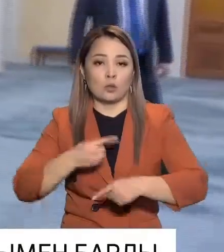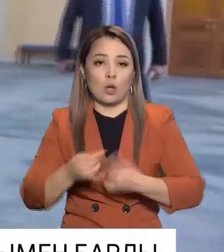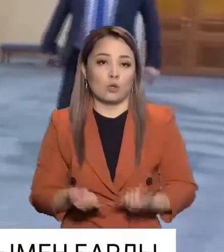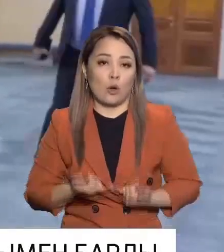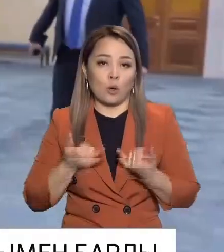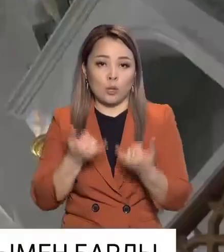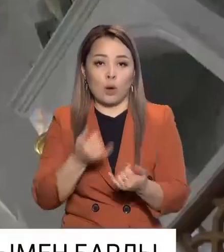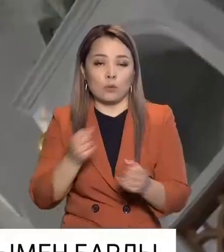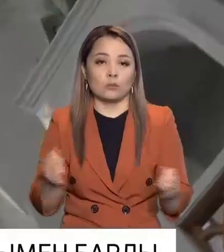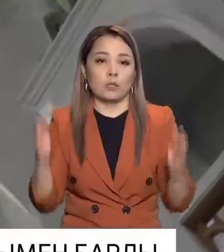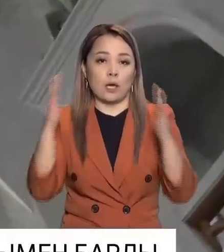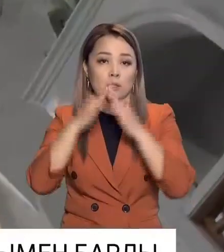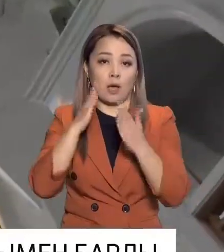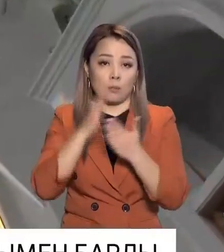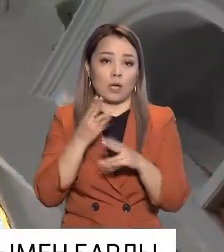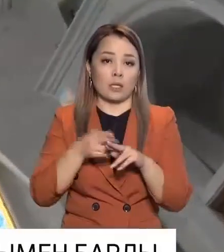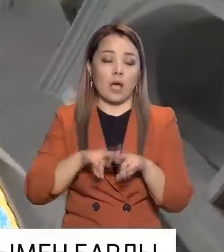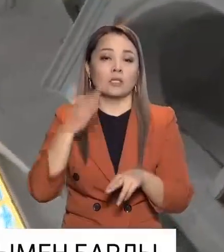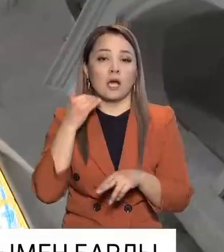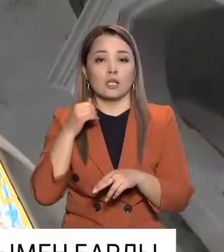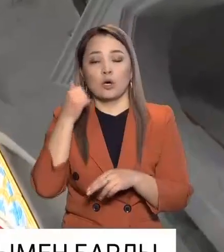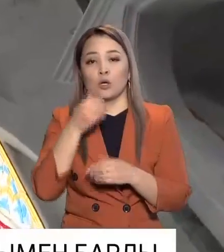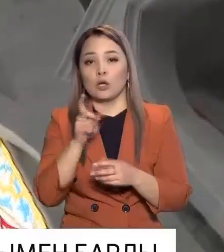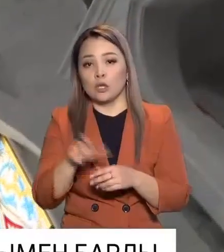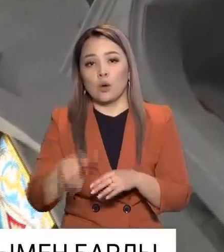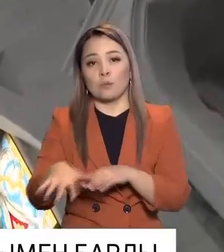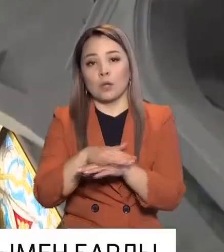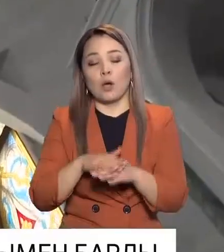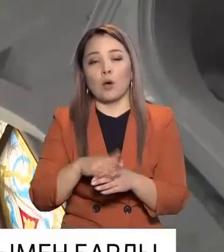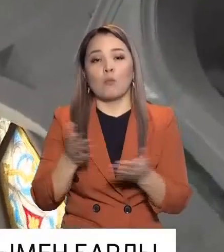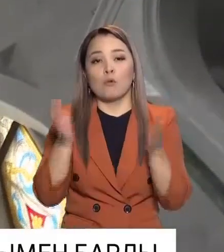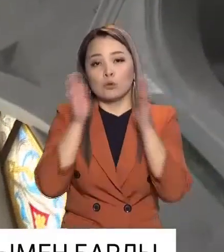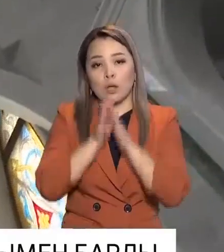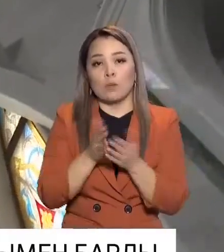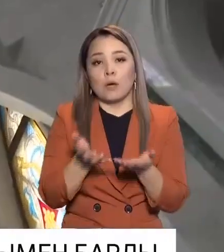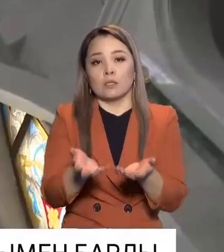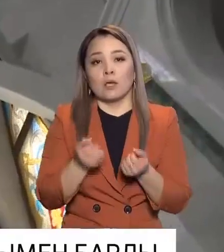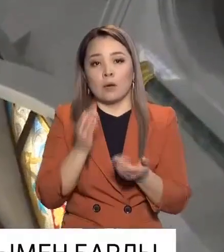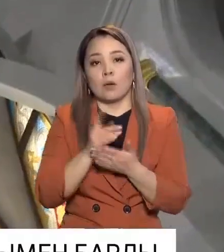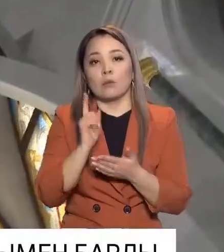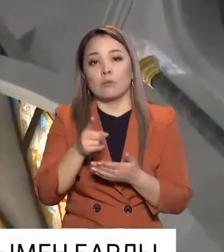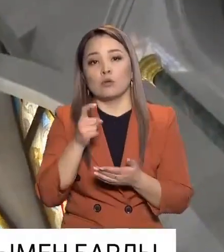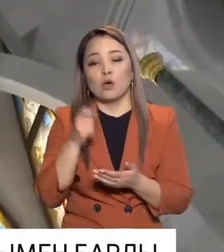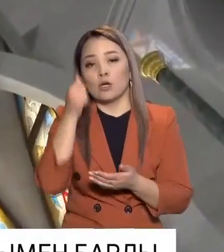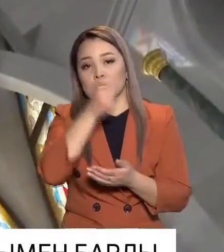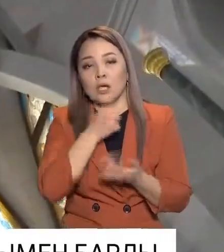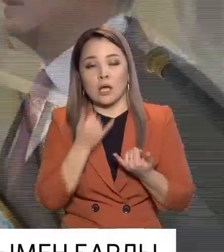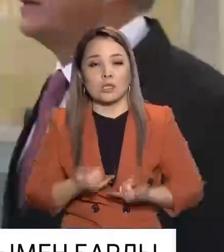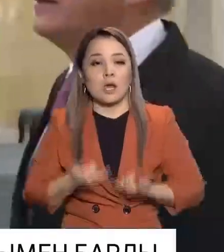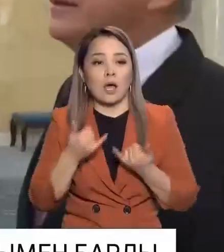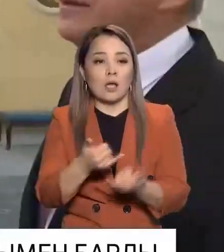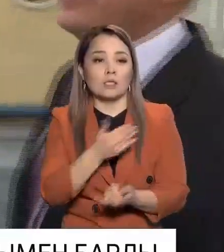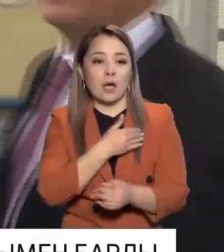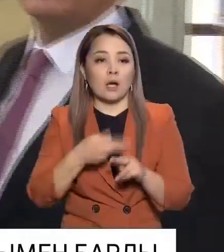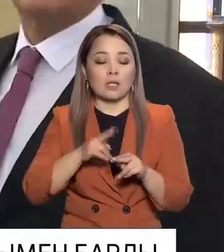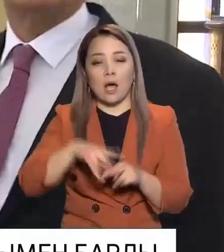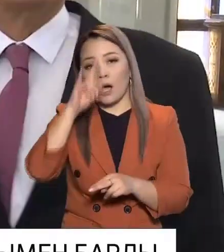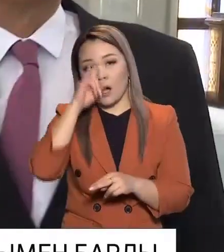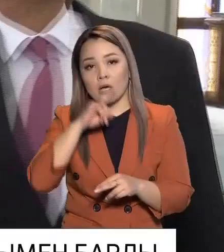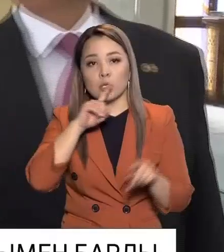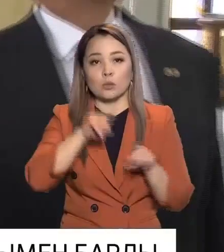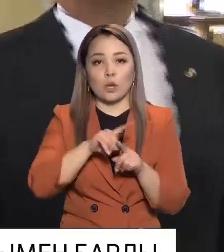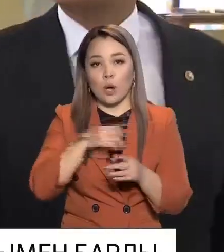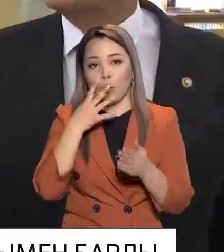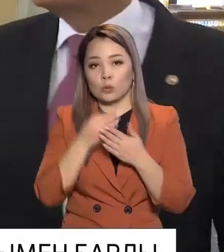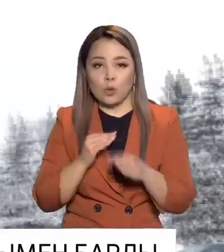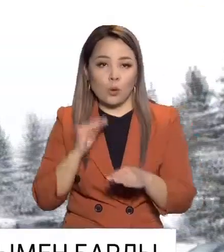құрметіне бой көтерді. Биыл татар жұрты мұсылмандықты қабылдағанына 1100 жыл болуын атап өтпек. Оған Қазақстан да